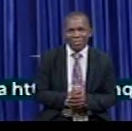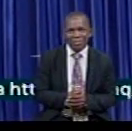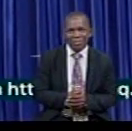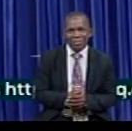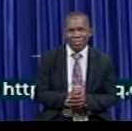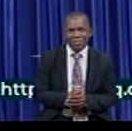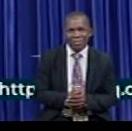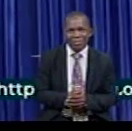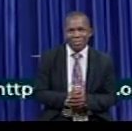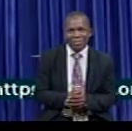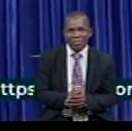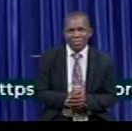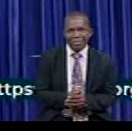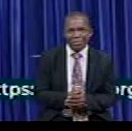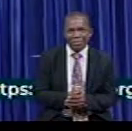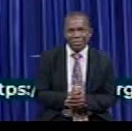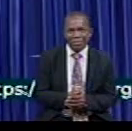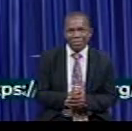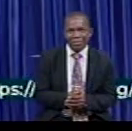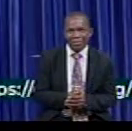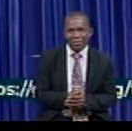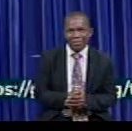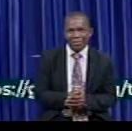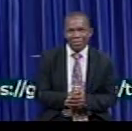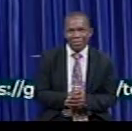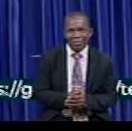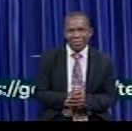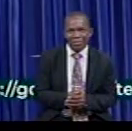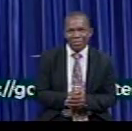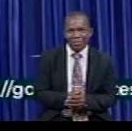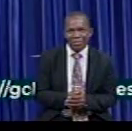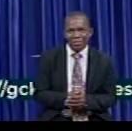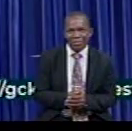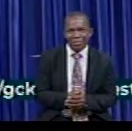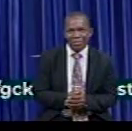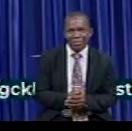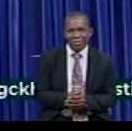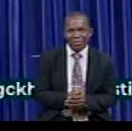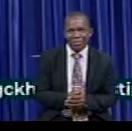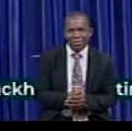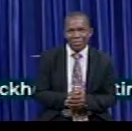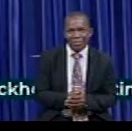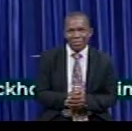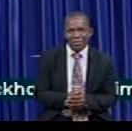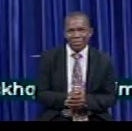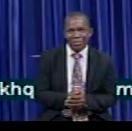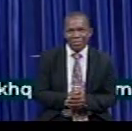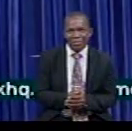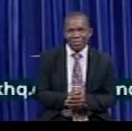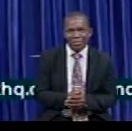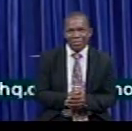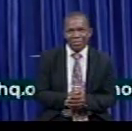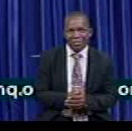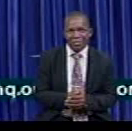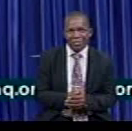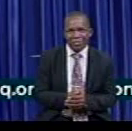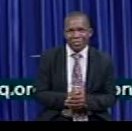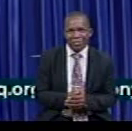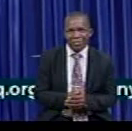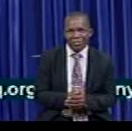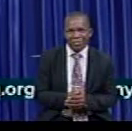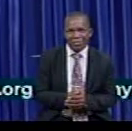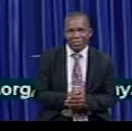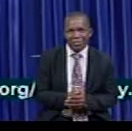inteshi infe no kondo kondo ko mbi he nyo ha jini ama me fi ono fe no ame